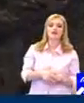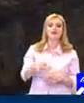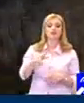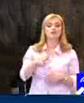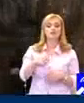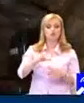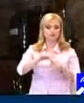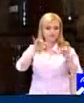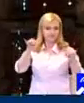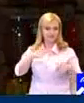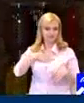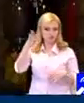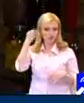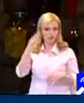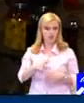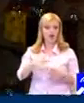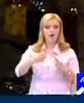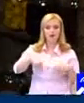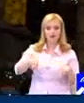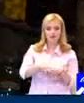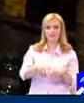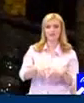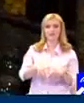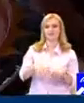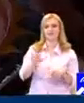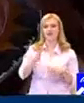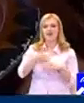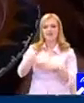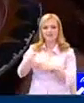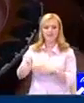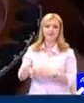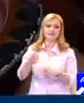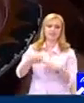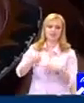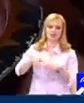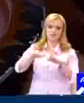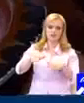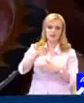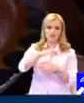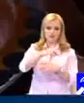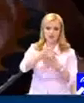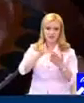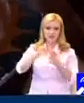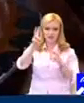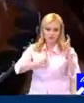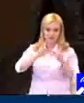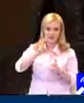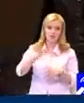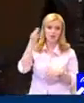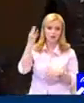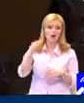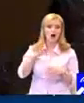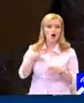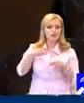turismului receptor. Vor fi organizate acțiuni de promovare, workshop-uri sau vizite la obiectivele turistice. Vor participa oficiali de rang